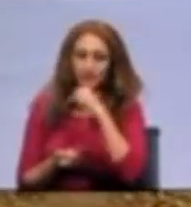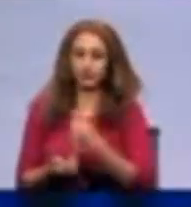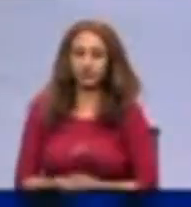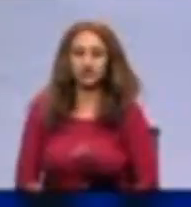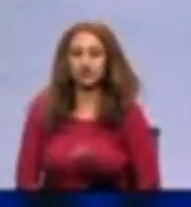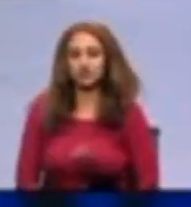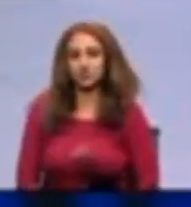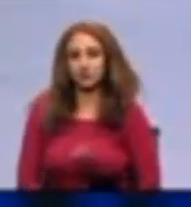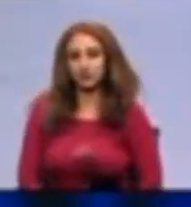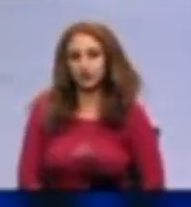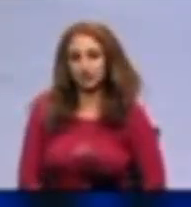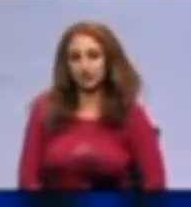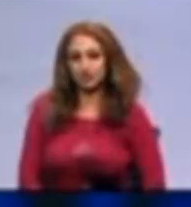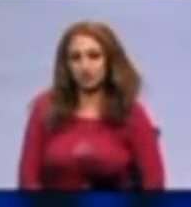بسيطة،